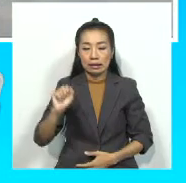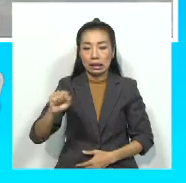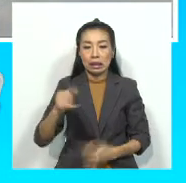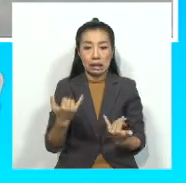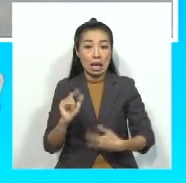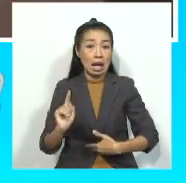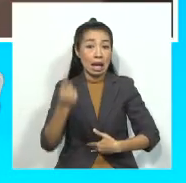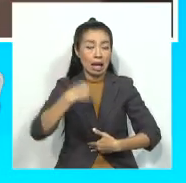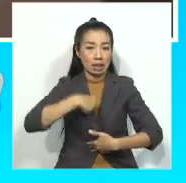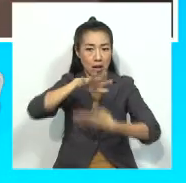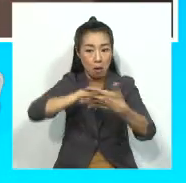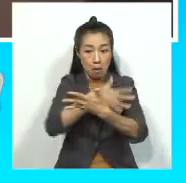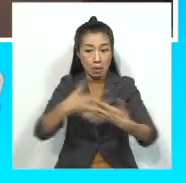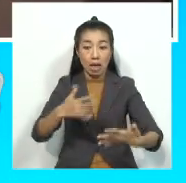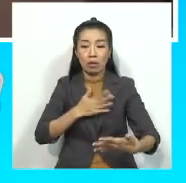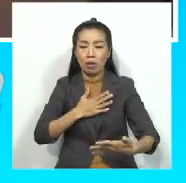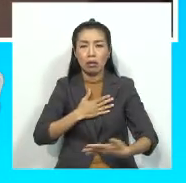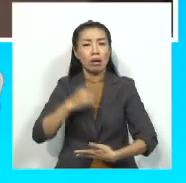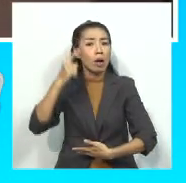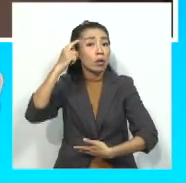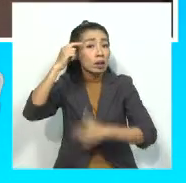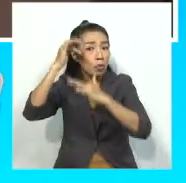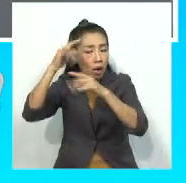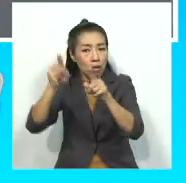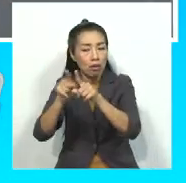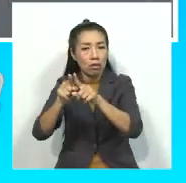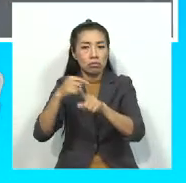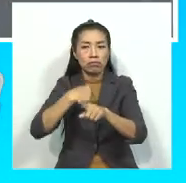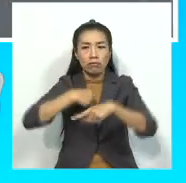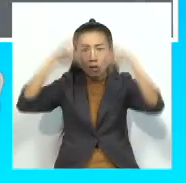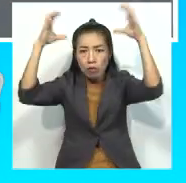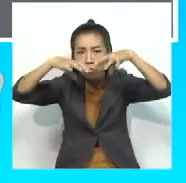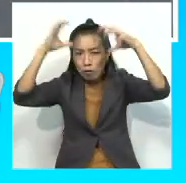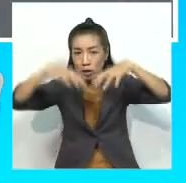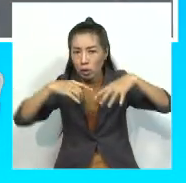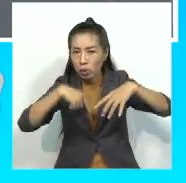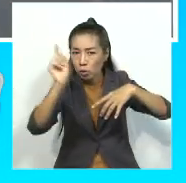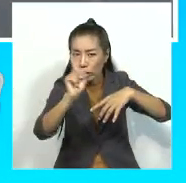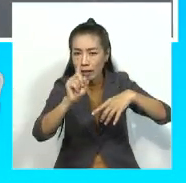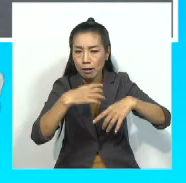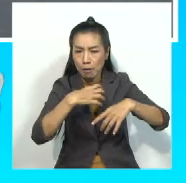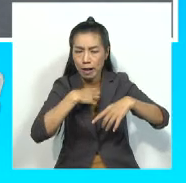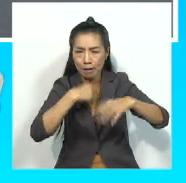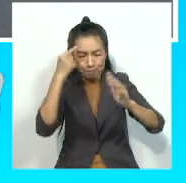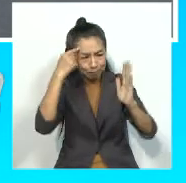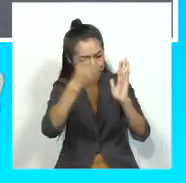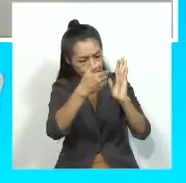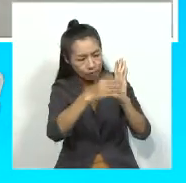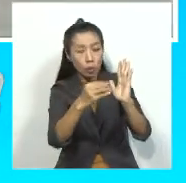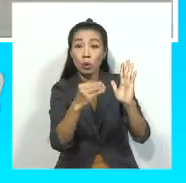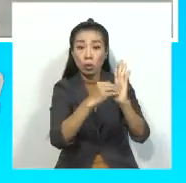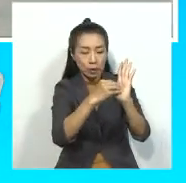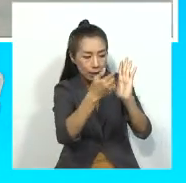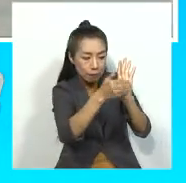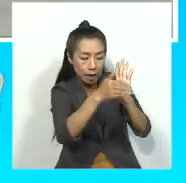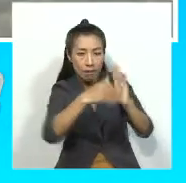แรกเนี่ยที่ระวังแผนไว้เนี่ยเราหวังฝนในส่วนของทางโซนที่ตะวันออกที่กรุงเทพมหานครเพราะเนื่อง